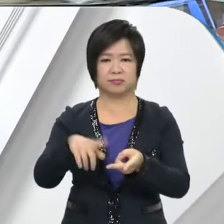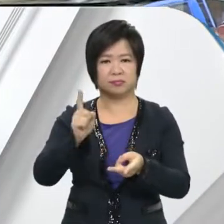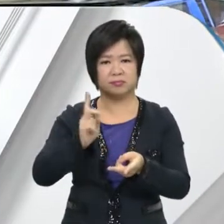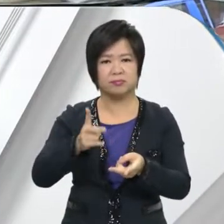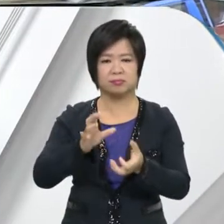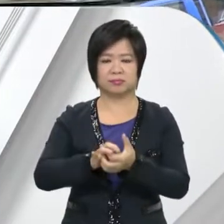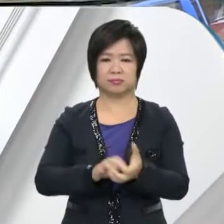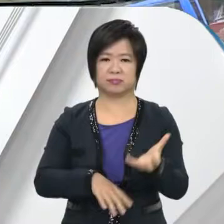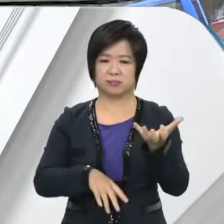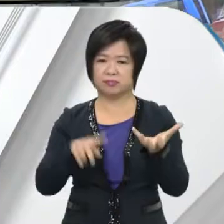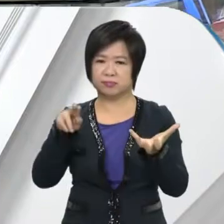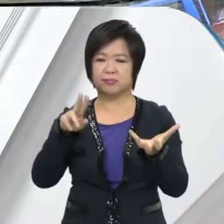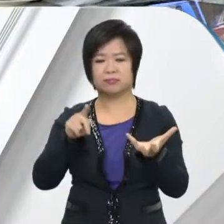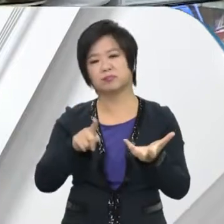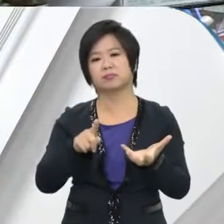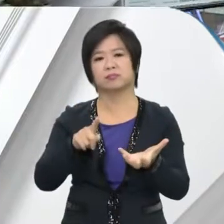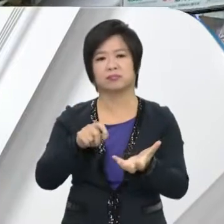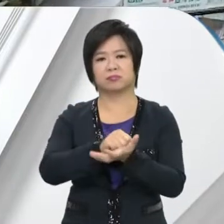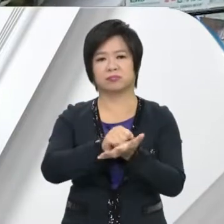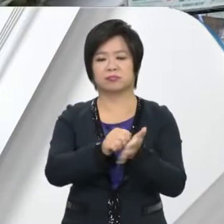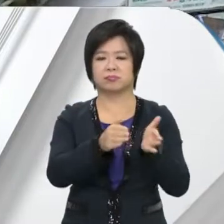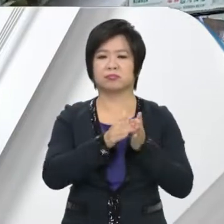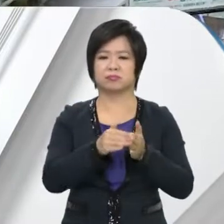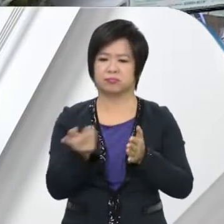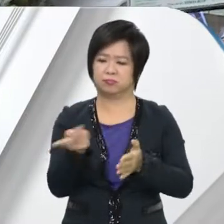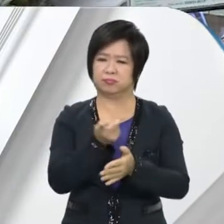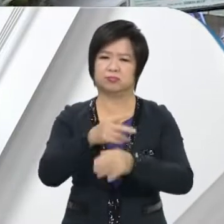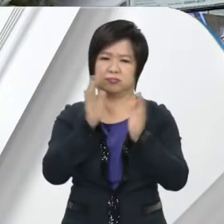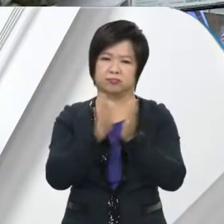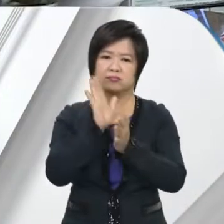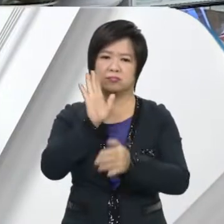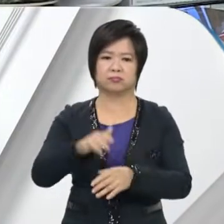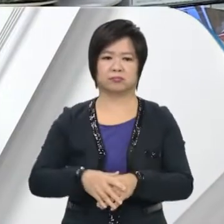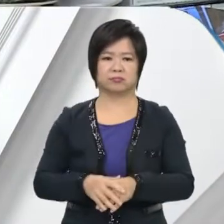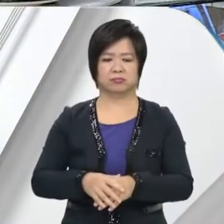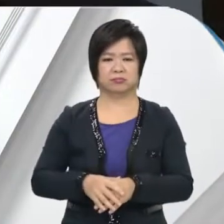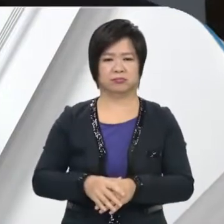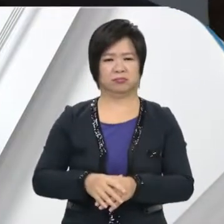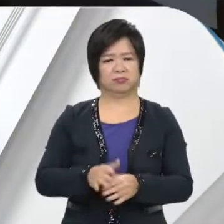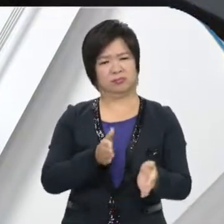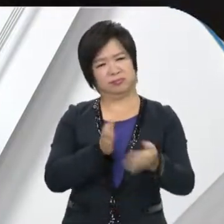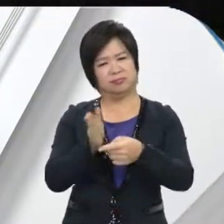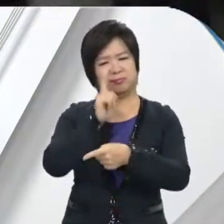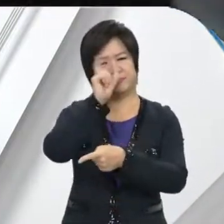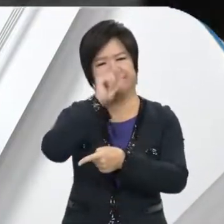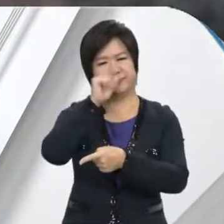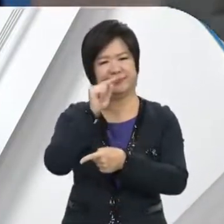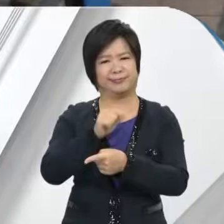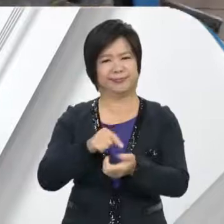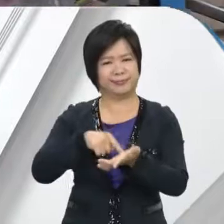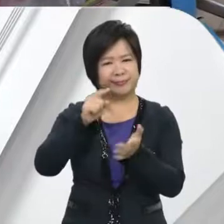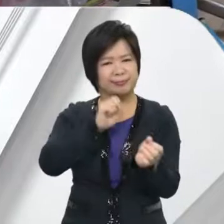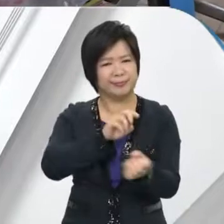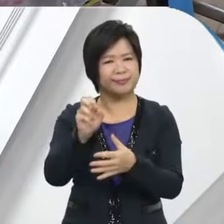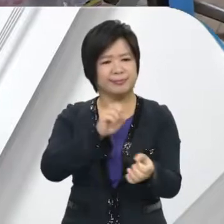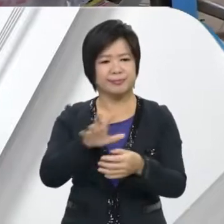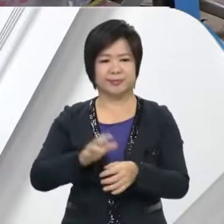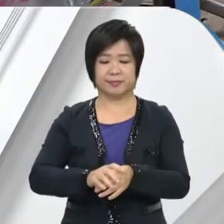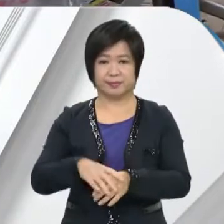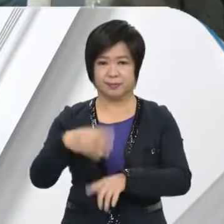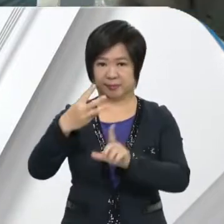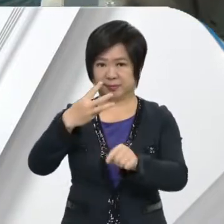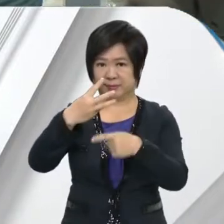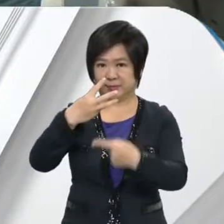重复使用的餐具这样， 但是客人大部分还是会选择免洗筷嘛。 对， 桃园县政府也宣布，这三面厨余弃